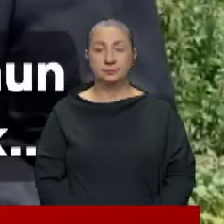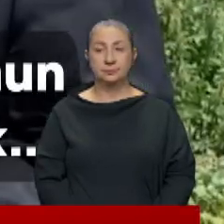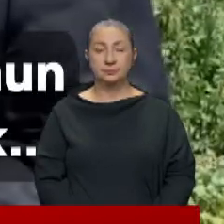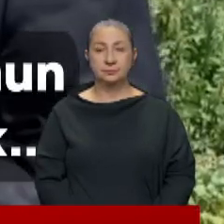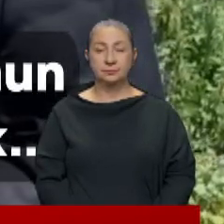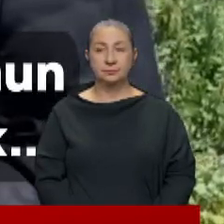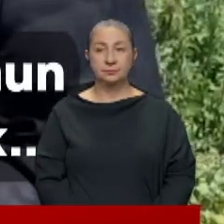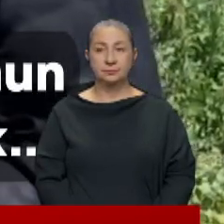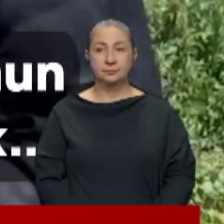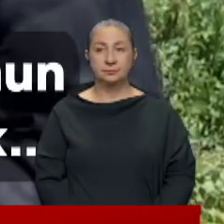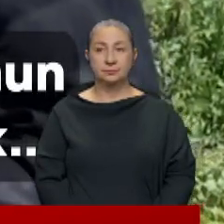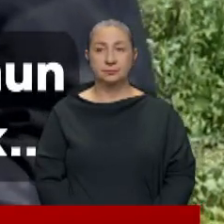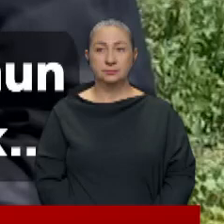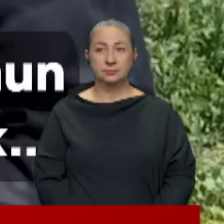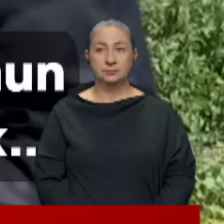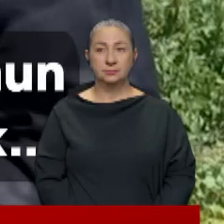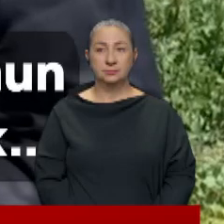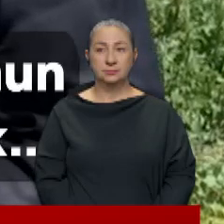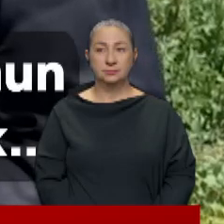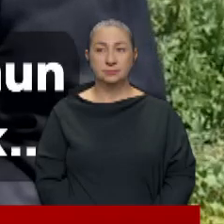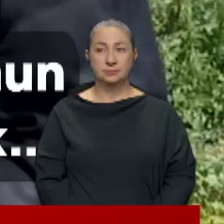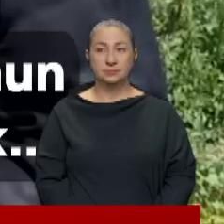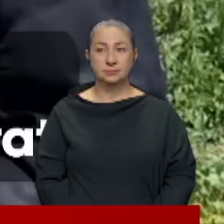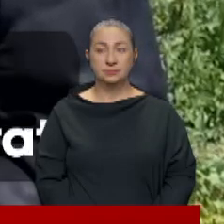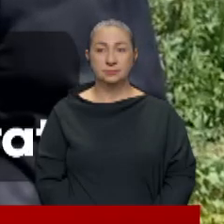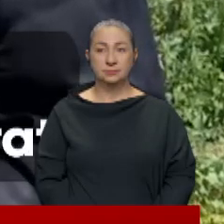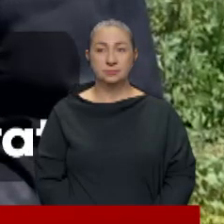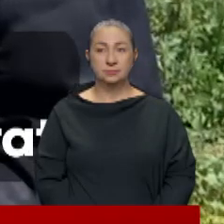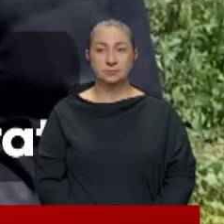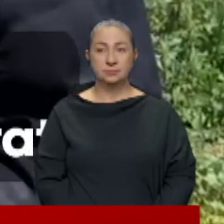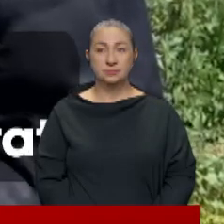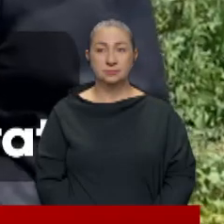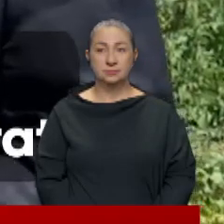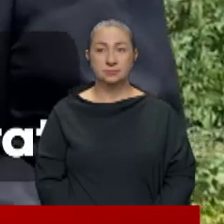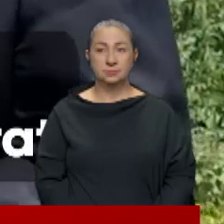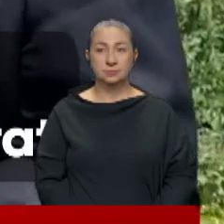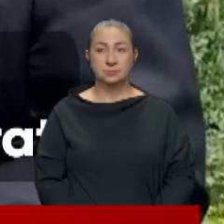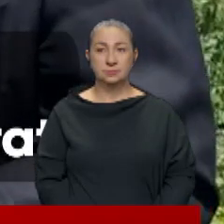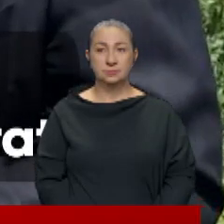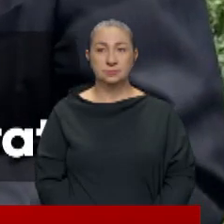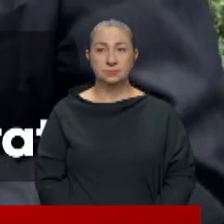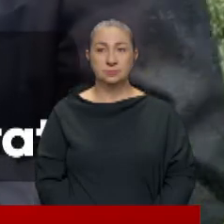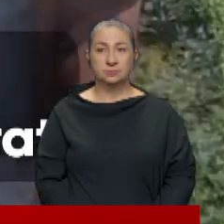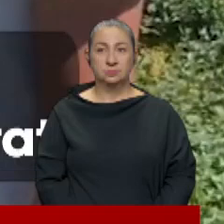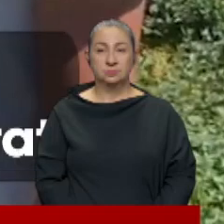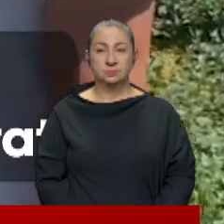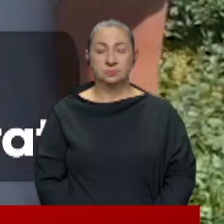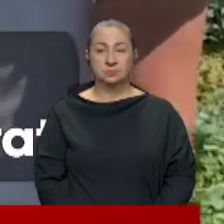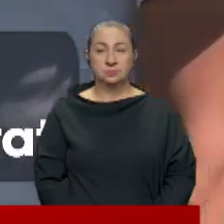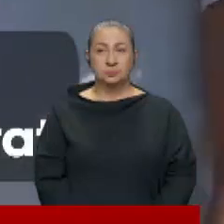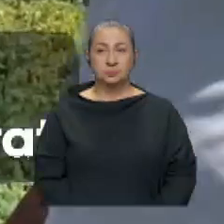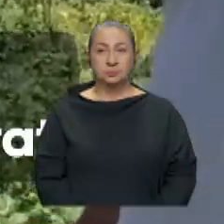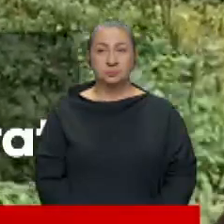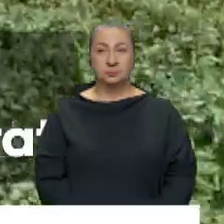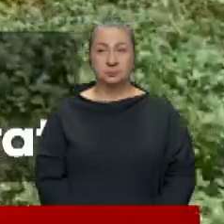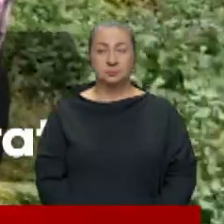tohumun maliyeti 1 liraysa bu yıl 2 liraya, 3 liraya mal ettik. Gübre buna keza 300-400 fazlalaştı. Bizden 5